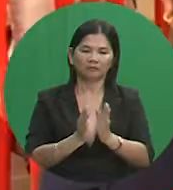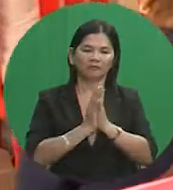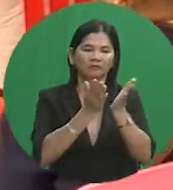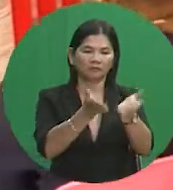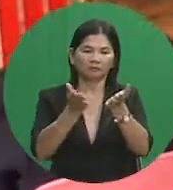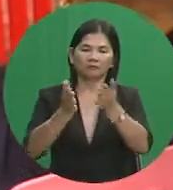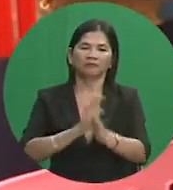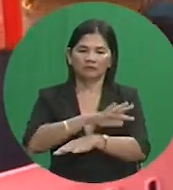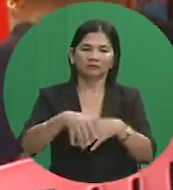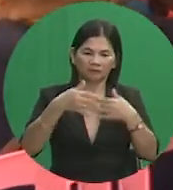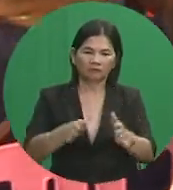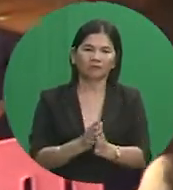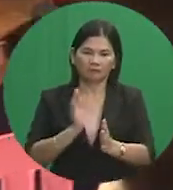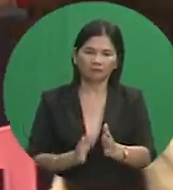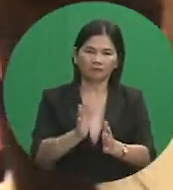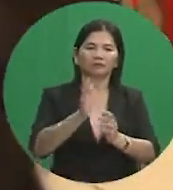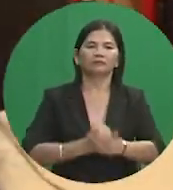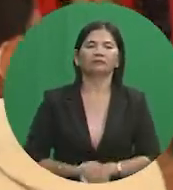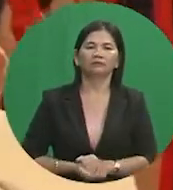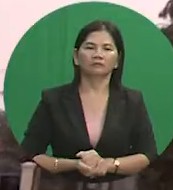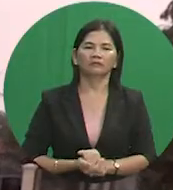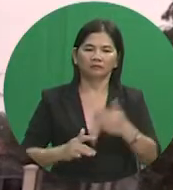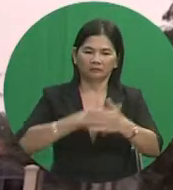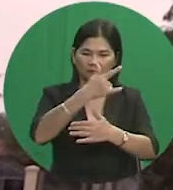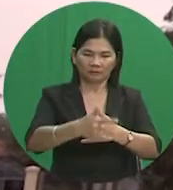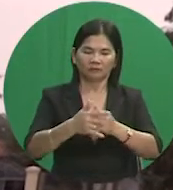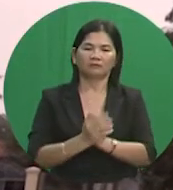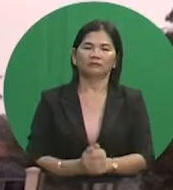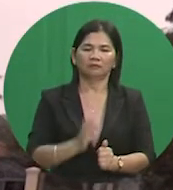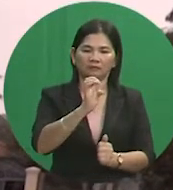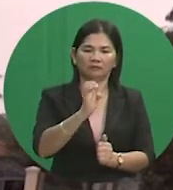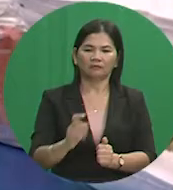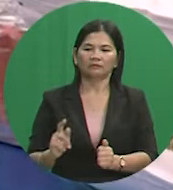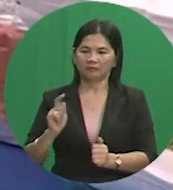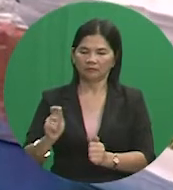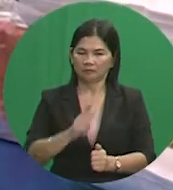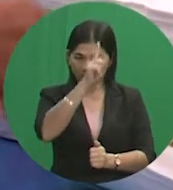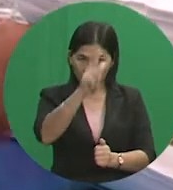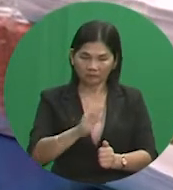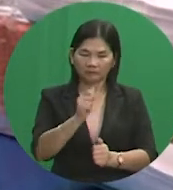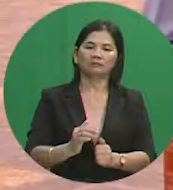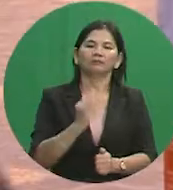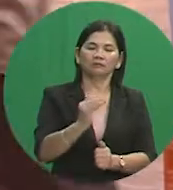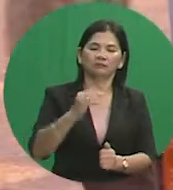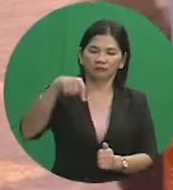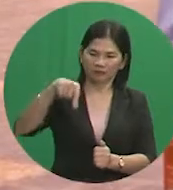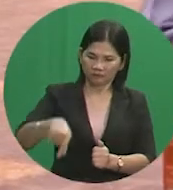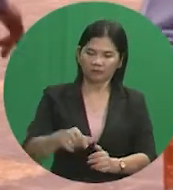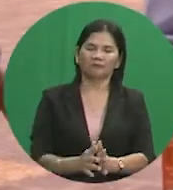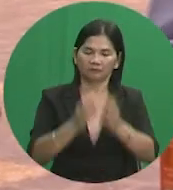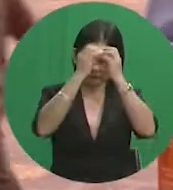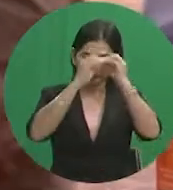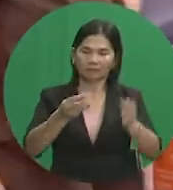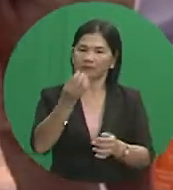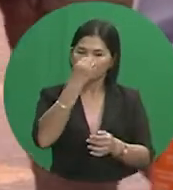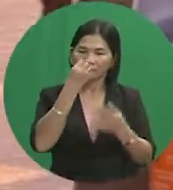นั่งสำนักแต่งหลายไอบานต้นไปเวลีบันโตหมอกไอดอมบริสปีชาจันสรุนนั่งโลกจำเตียวสกแก้วบานน้อมโยกเครื่อง